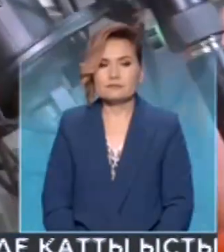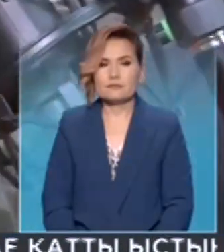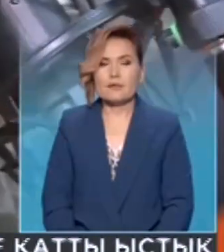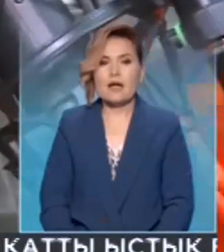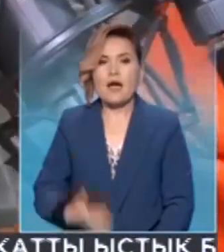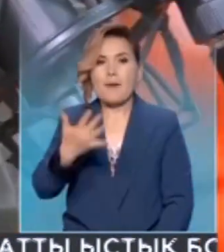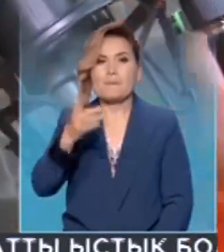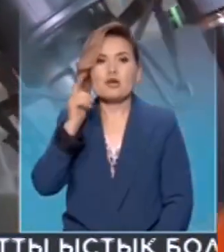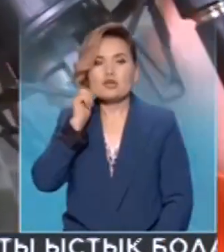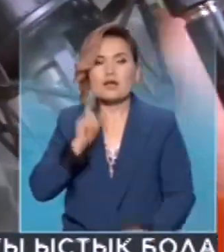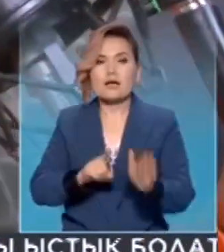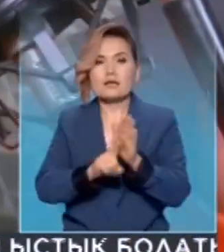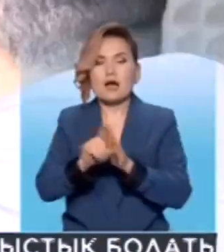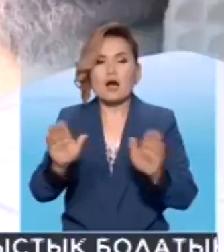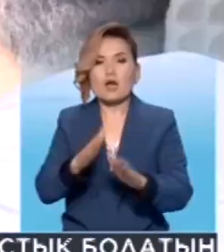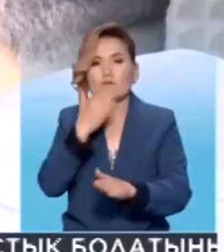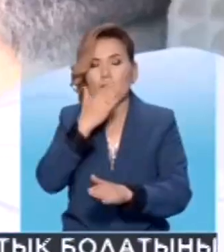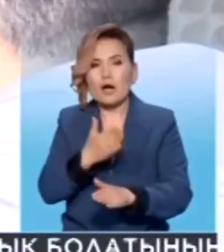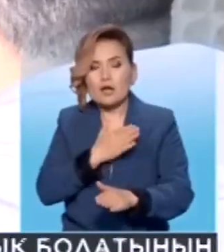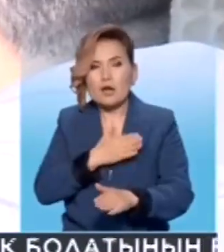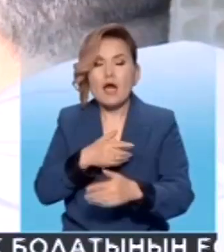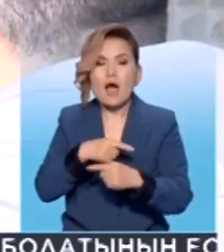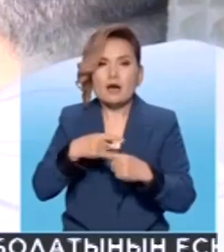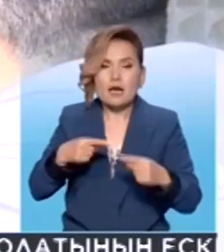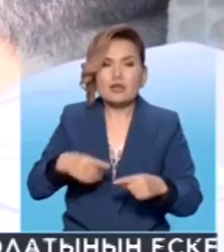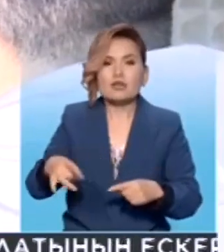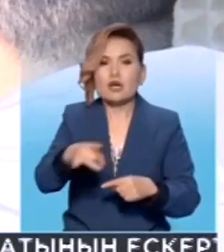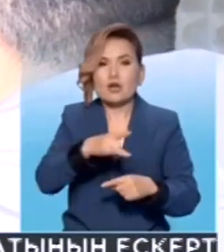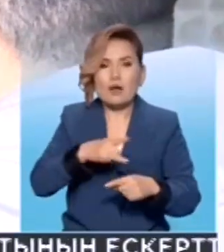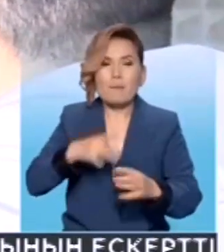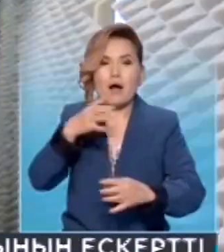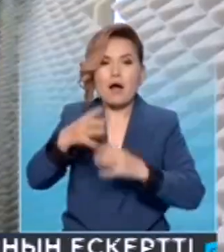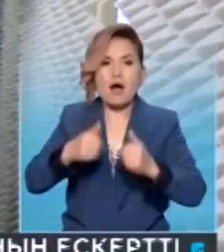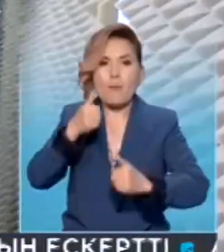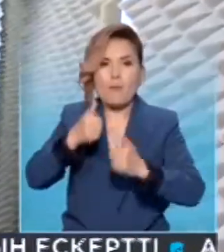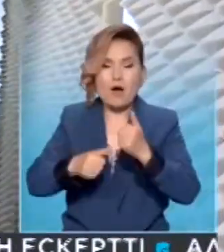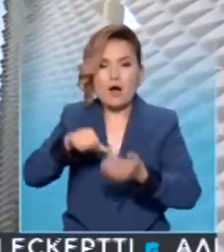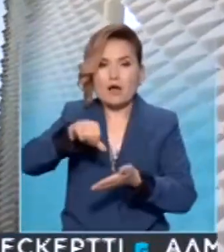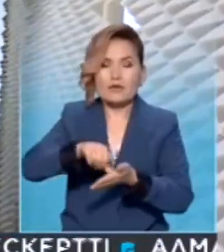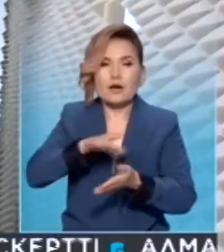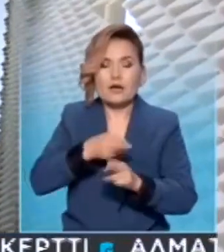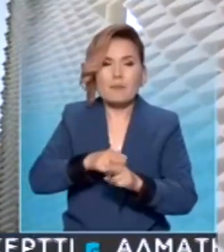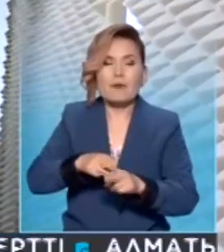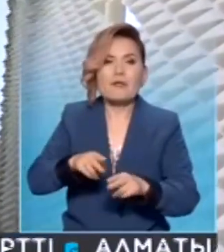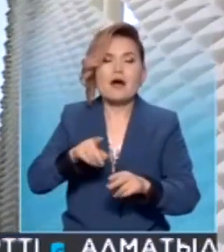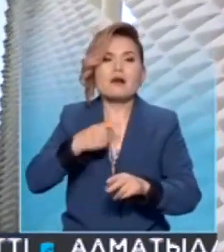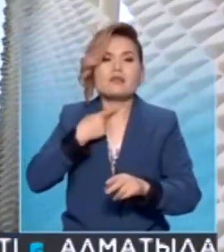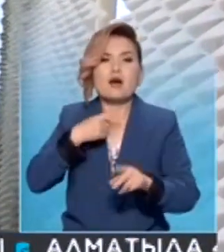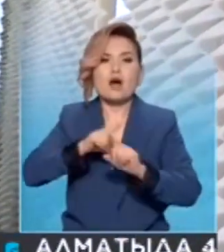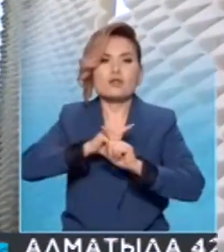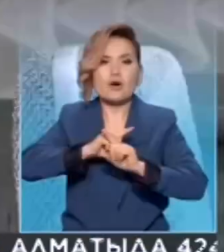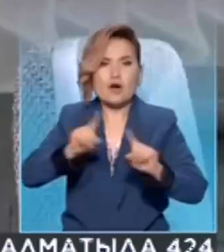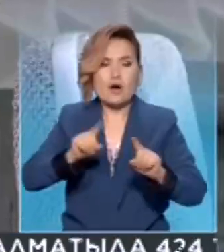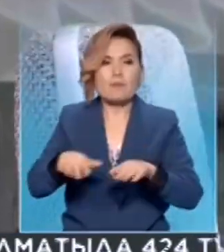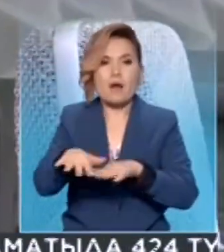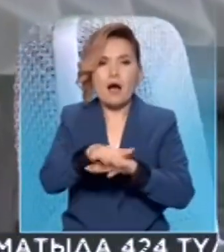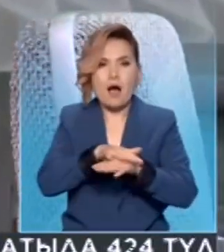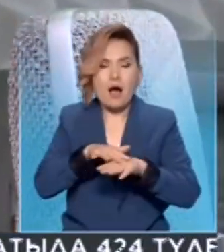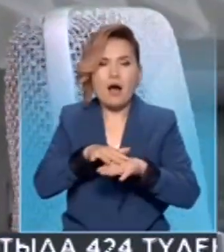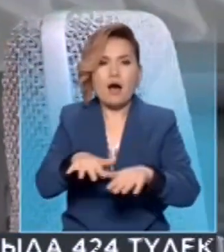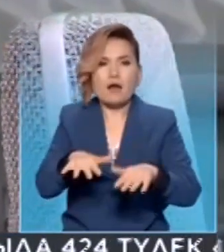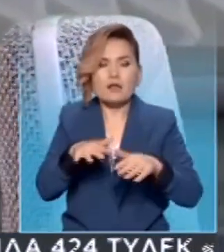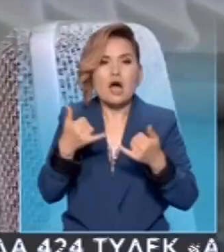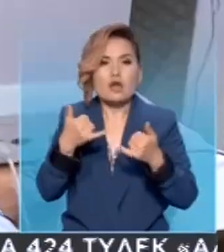Бес жасынан бастап ән шырқайтын Нұрбек түрлі республикалық халықаралық байқауларға қатысқан. Өзінің ерекше табиғи дауысымен таң қалдырып, Грузия,